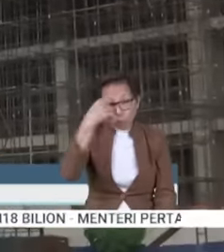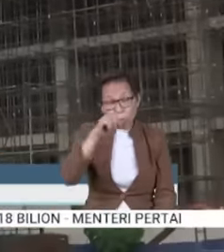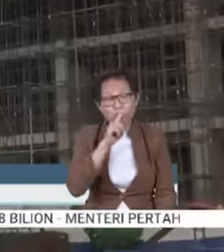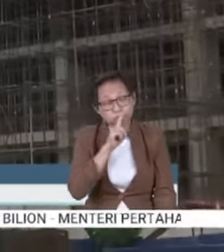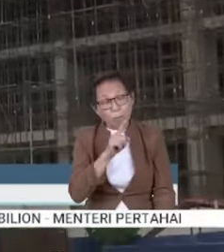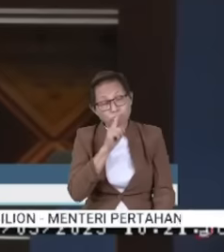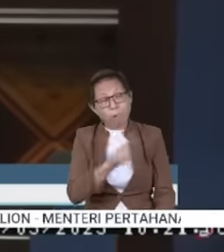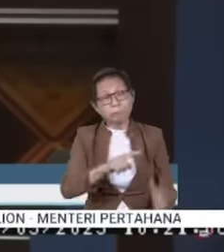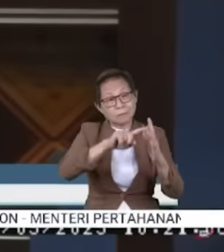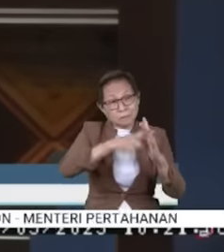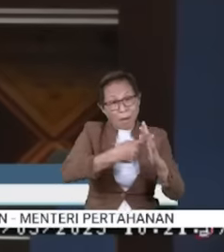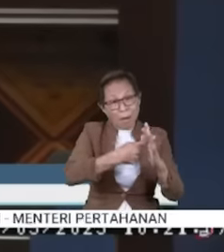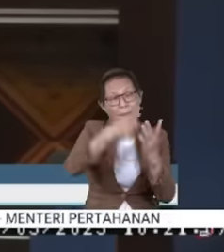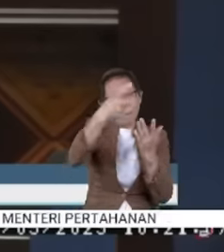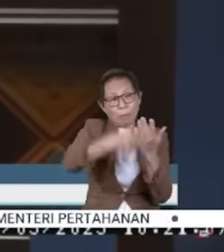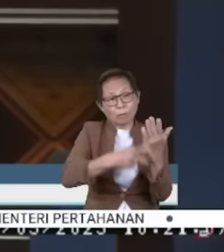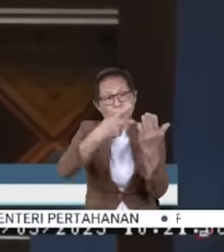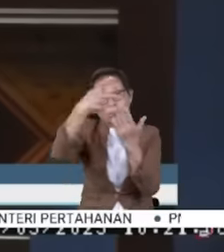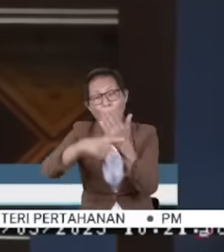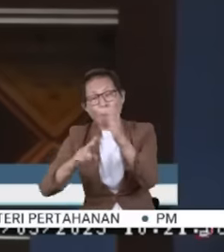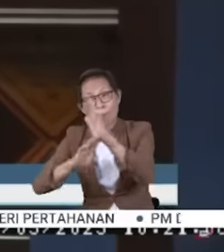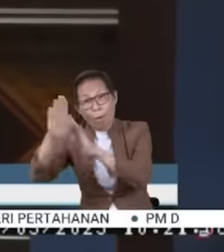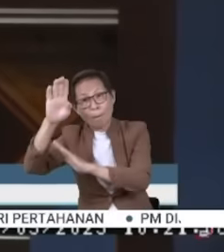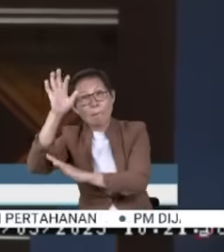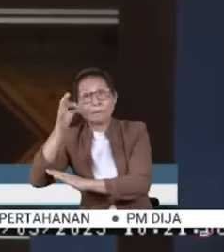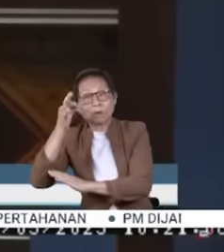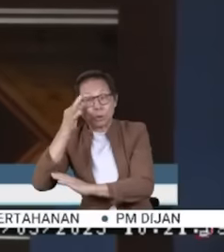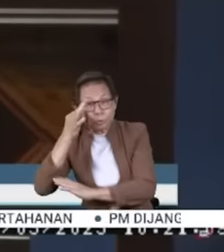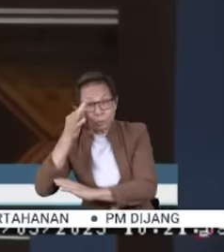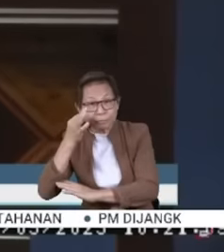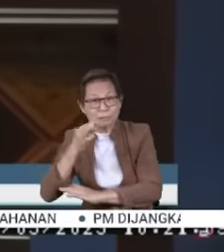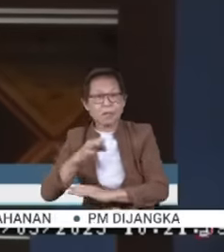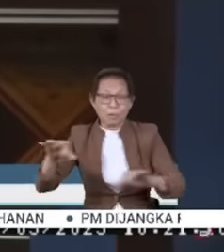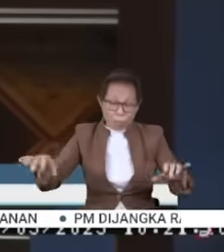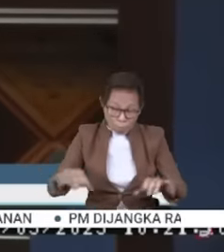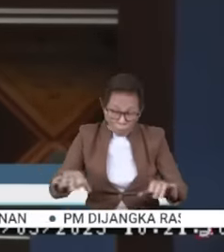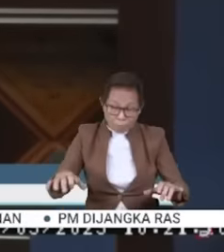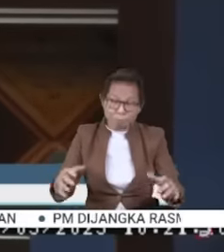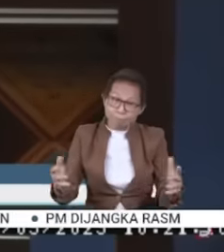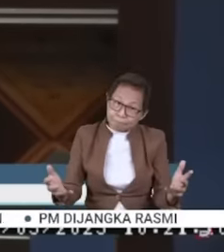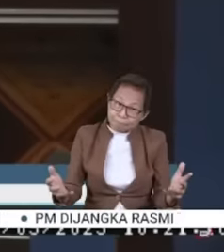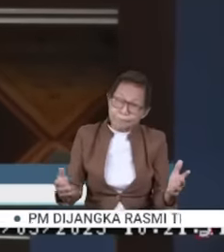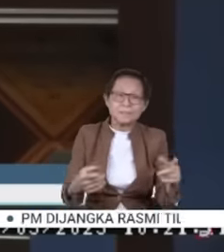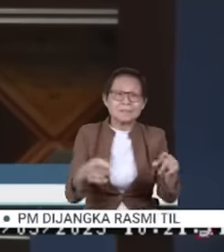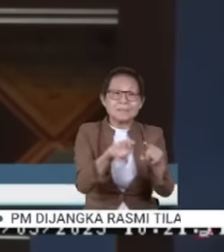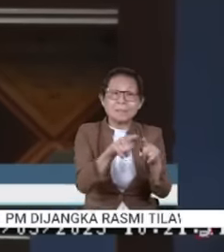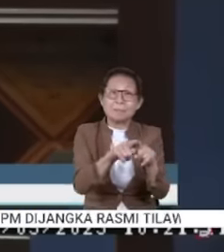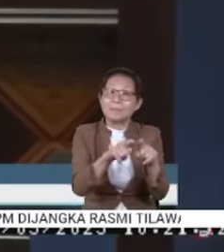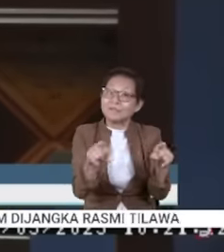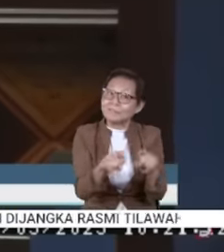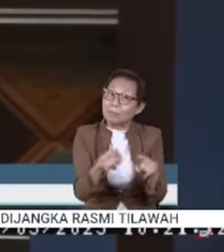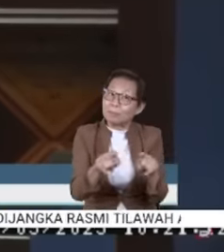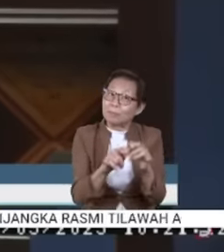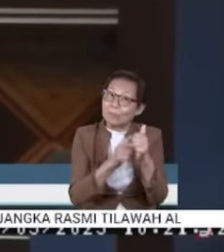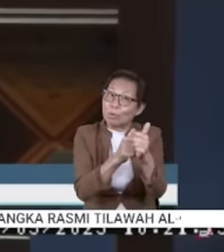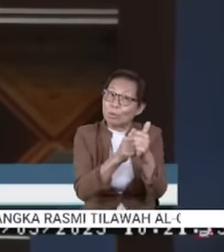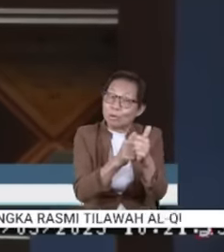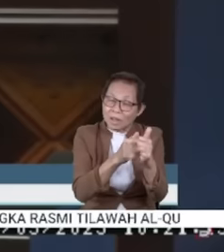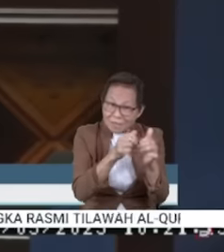memastikan pelaksanaan project-project pembangunan persekutuan dilaksanakan seperti yang dirancang